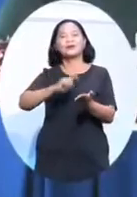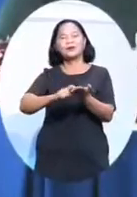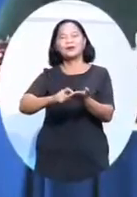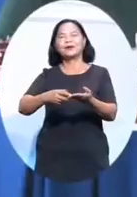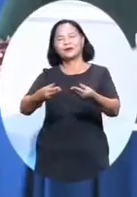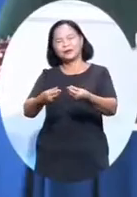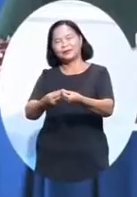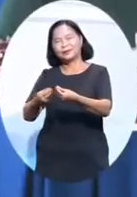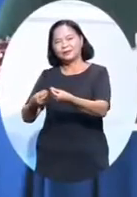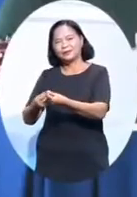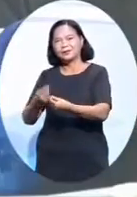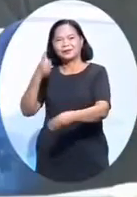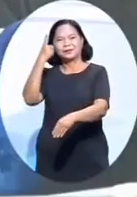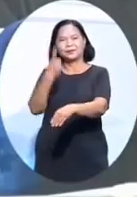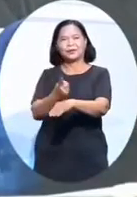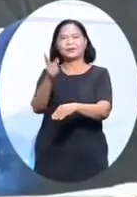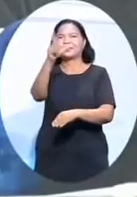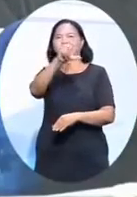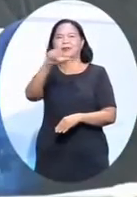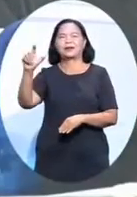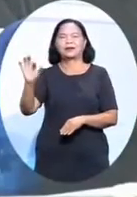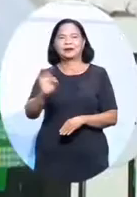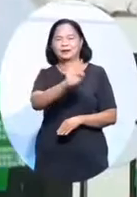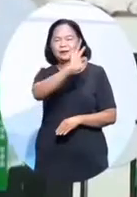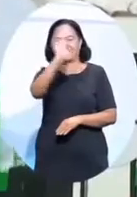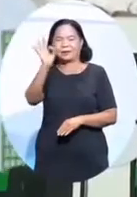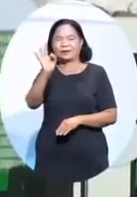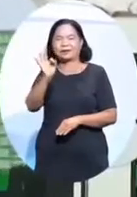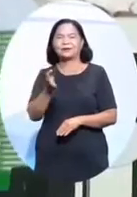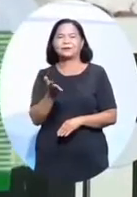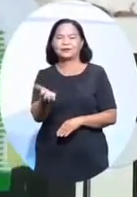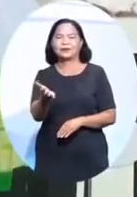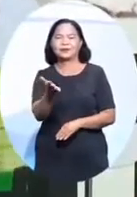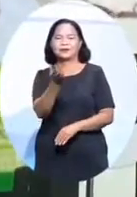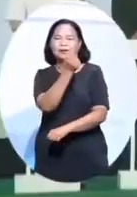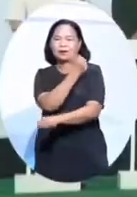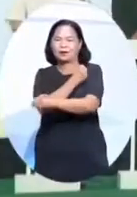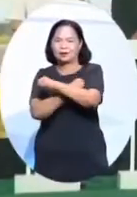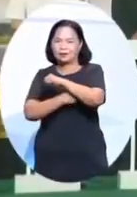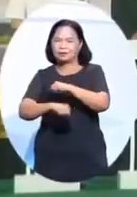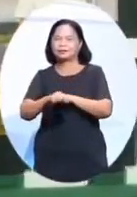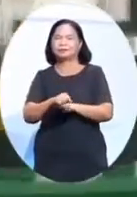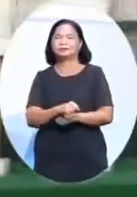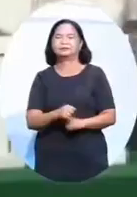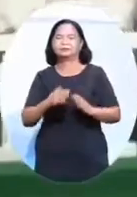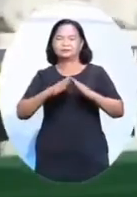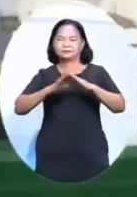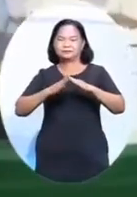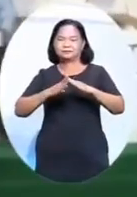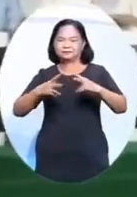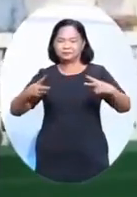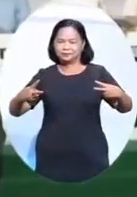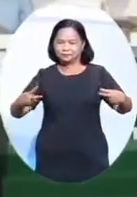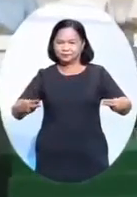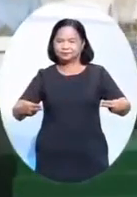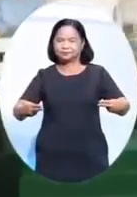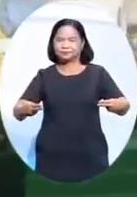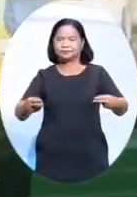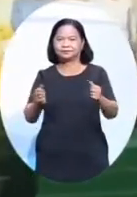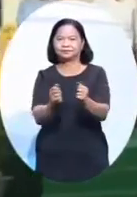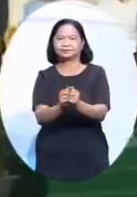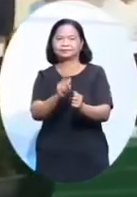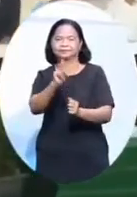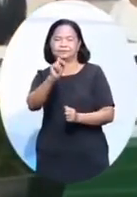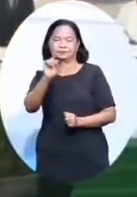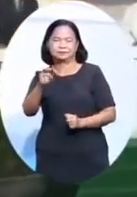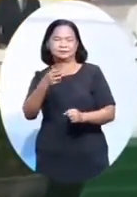đóng góp vào ngân sách hơn 1.700 tỷ đồng, giải quyết công ăn việc làm cho hơn 6.000 lao động. Nhà máy vừa được khánh thành thuộc tập đoàn Hayat,